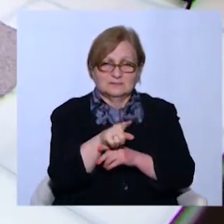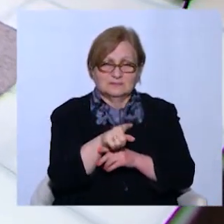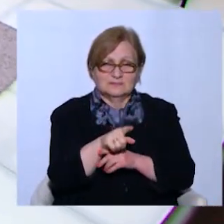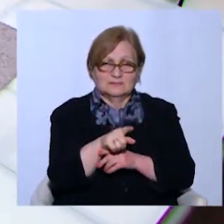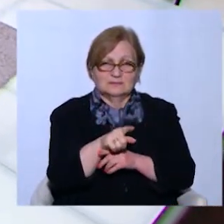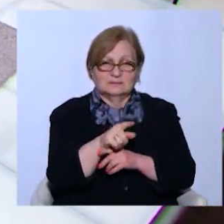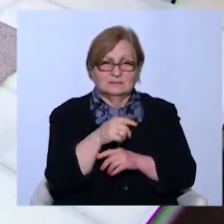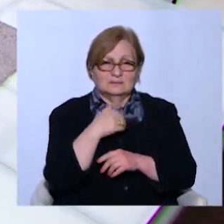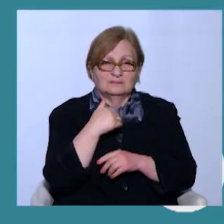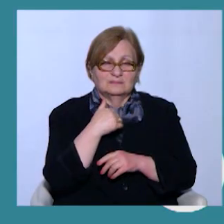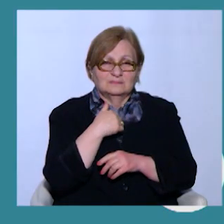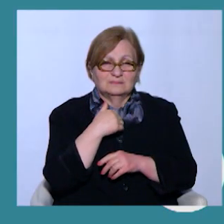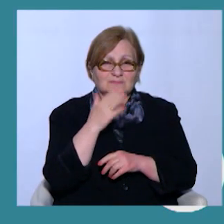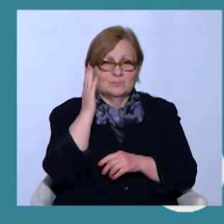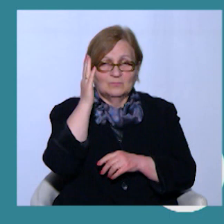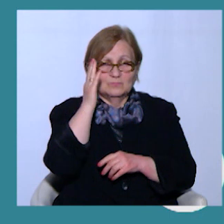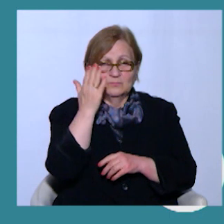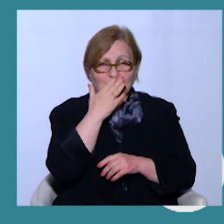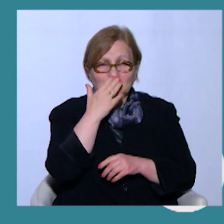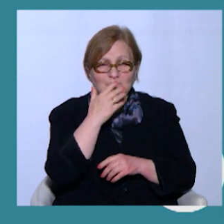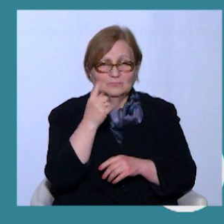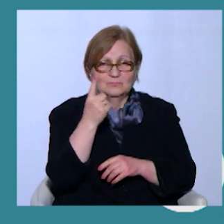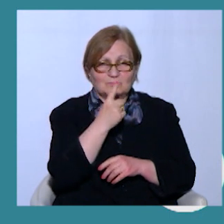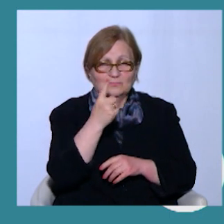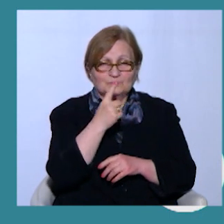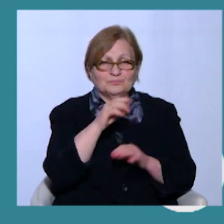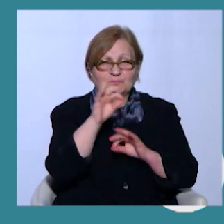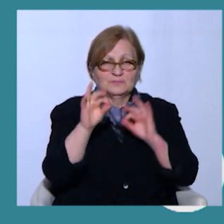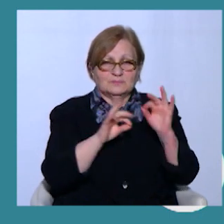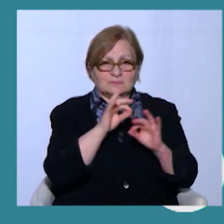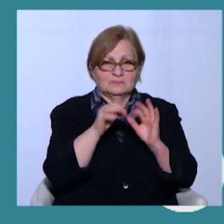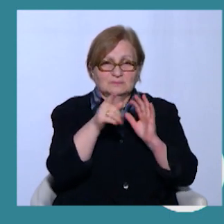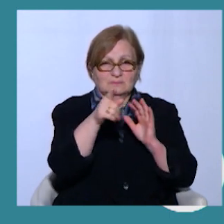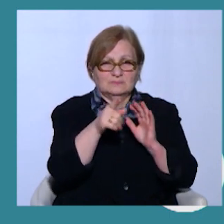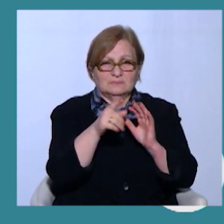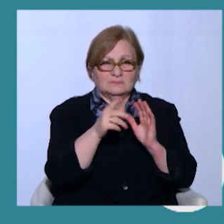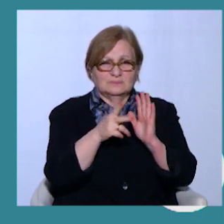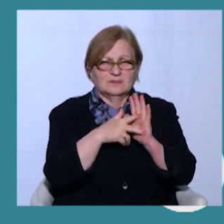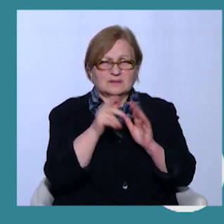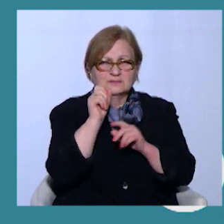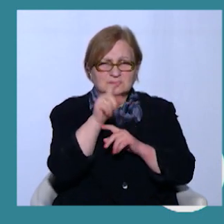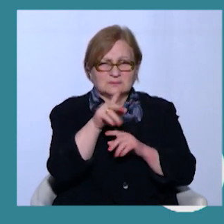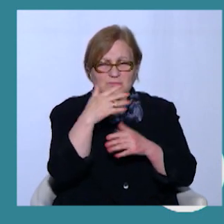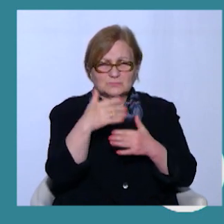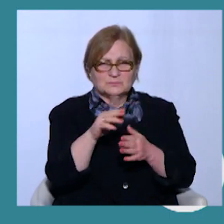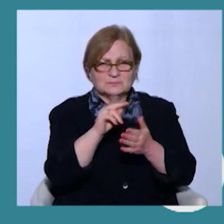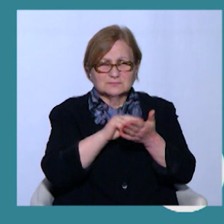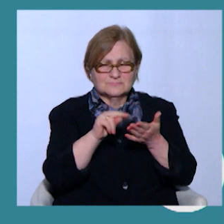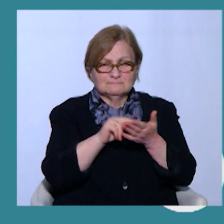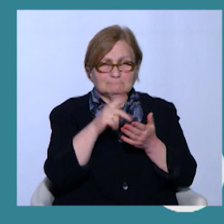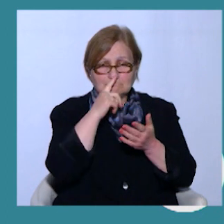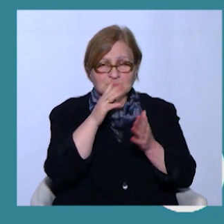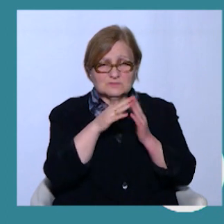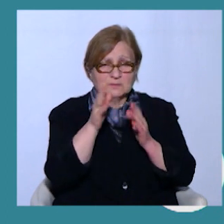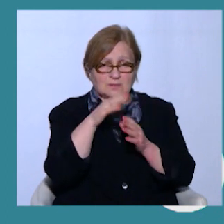ამოცანა მომავალი გაკვეთილისთვის. პირველ შემთხვევაში რომბის დიაგონალები არის 6 და 8 სანტიმეტრი და უნდა ვიპოვოთ რომბის